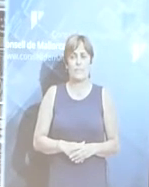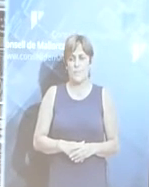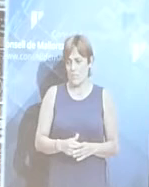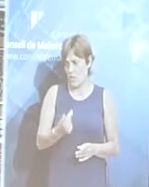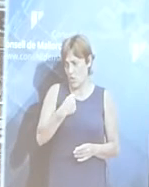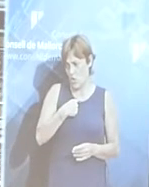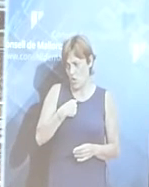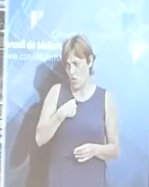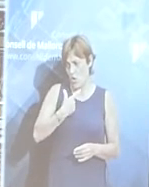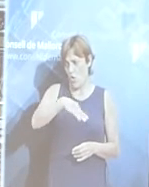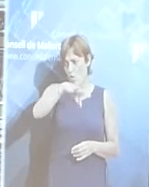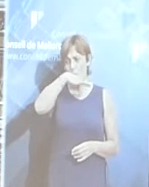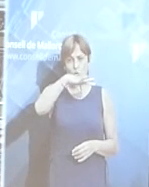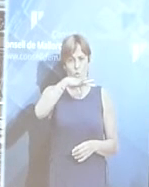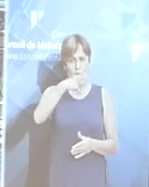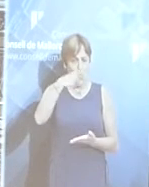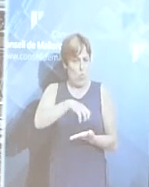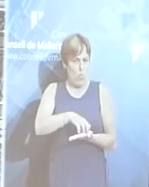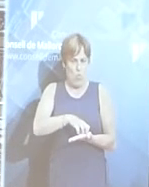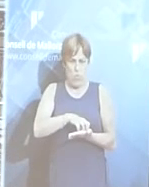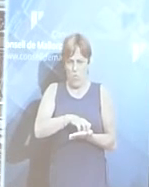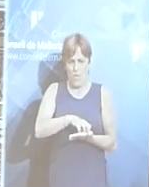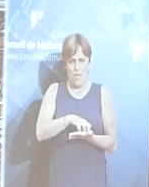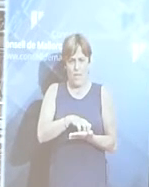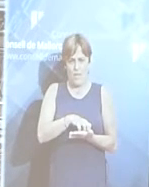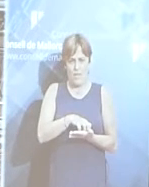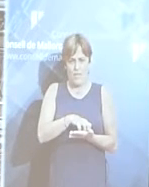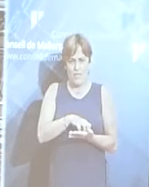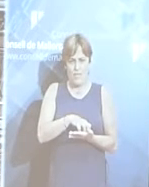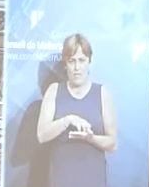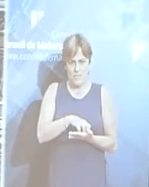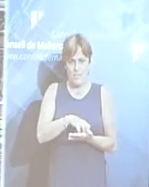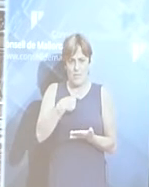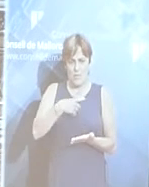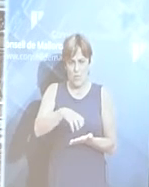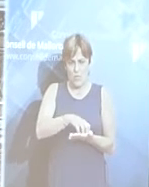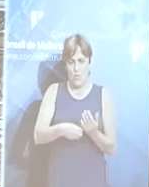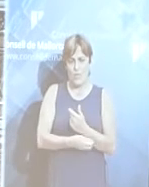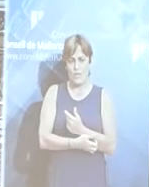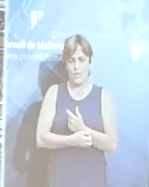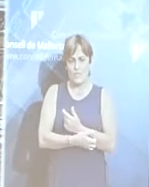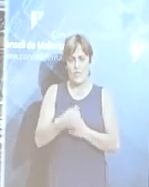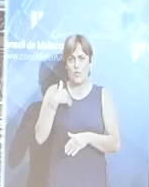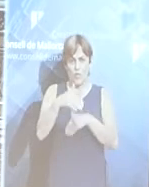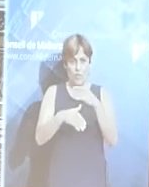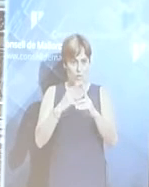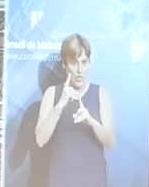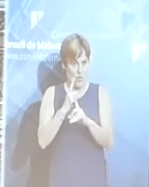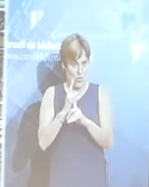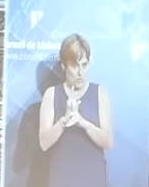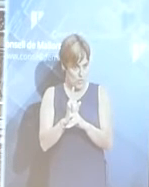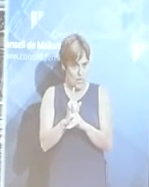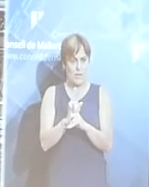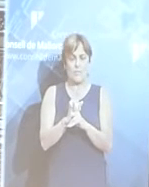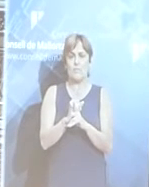Jo l'únic dubte que tenia, quan hi havia dades que estaven tan en contra del que deia